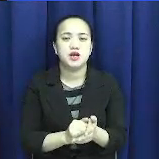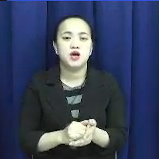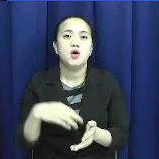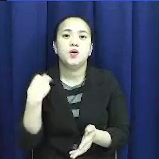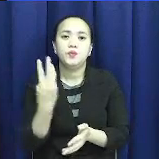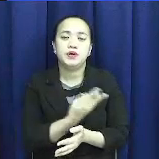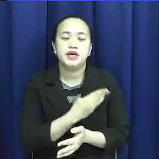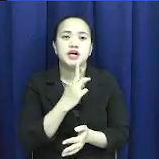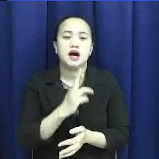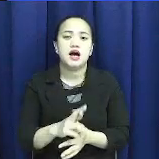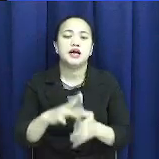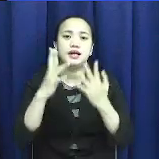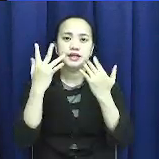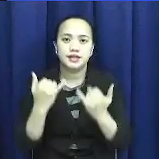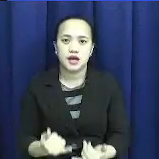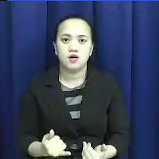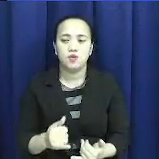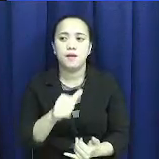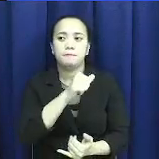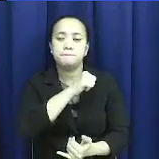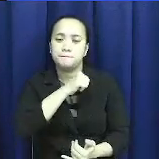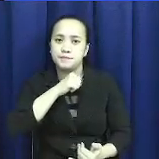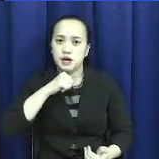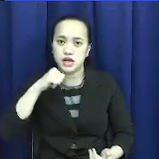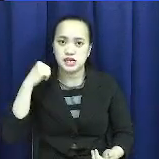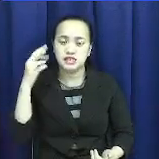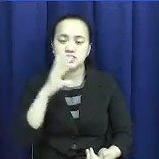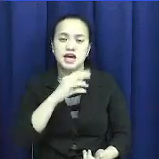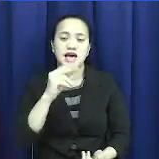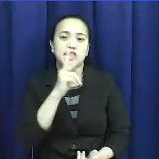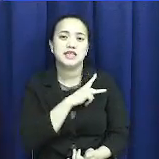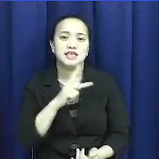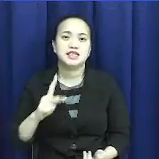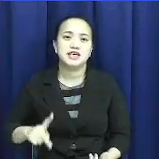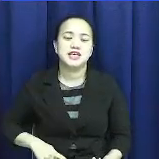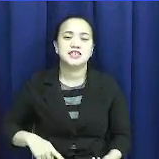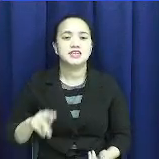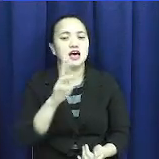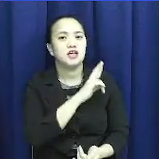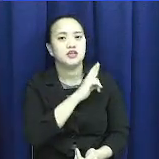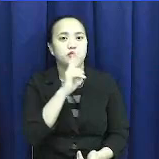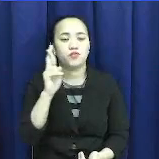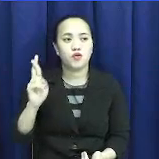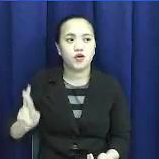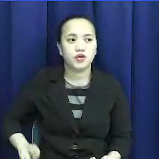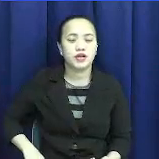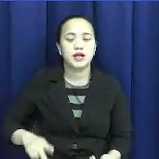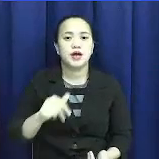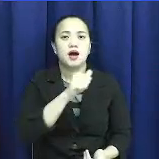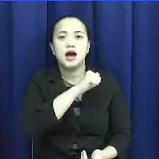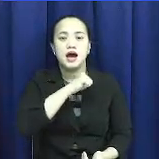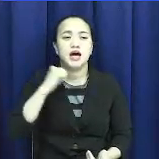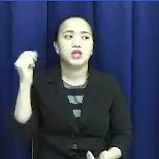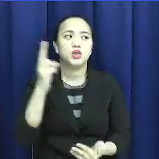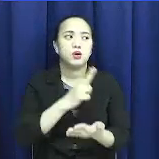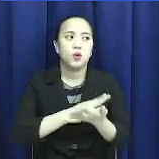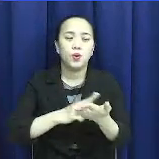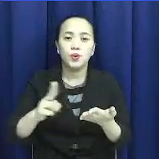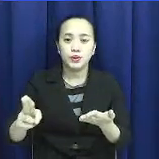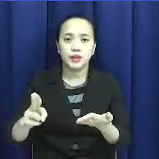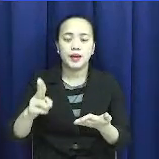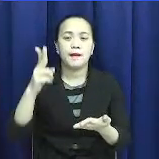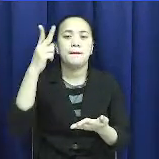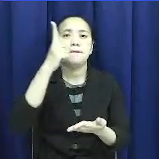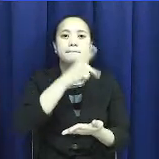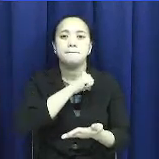ngayon ay priest and kings unto God. A royal priesthood, a holy priesthood